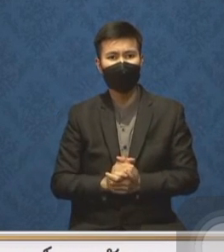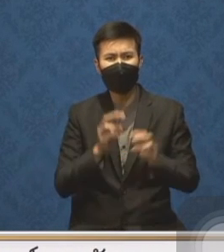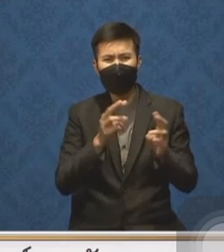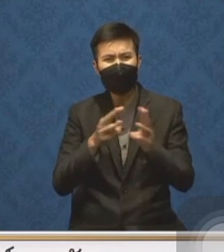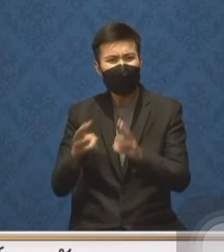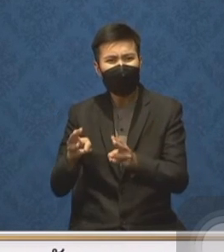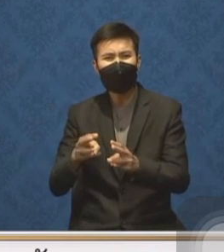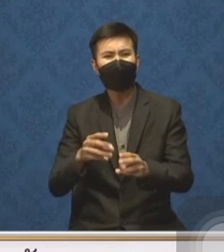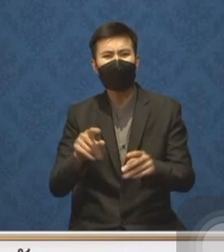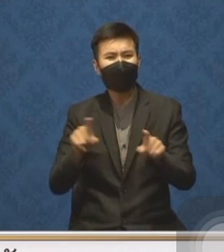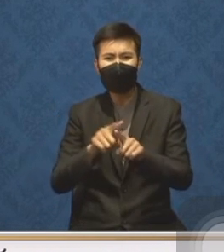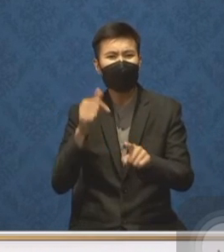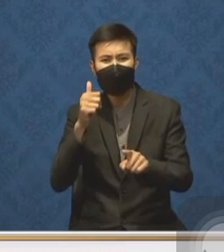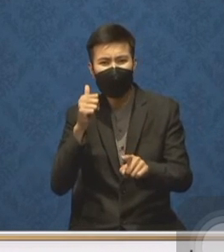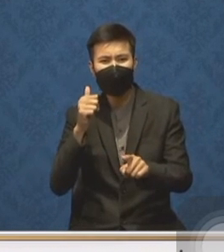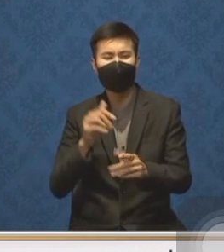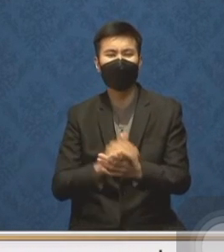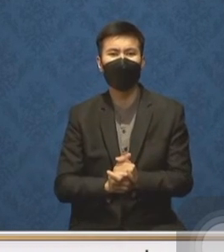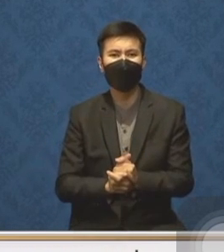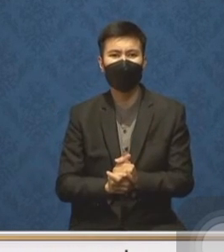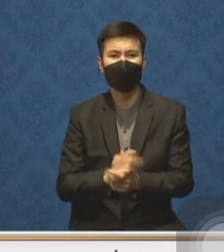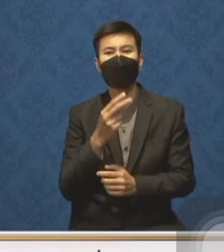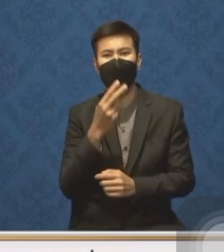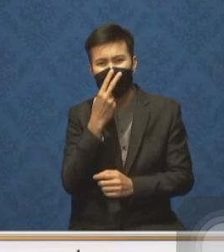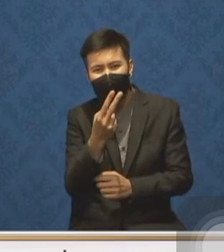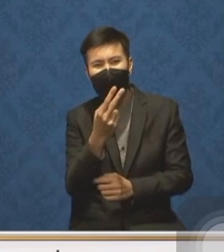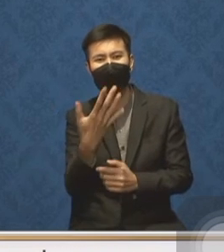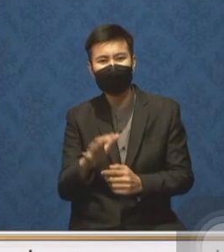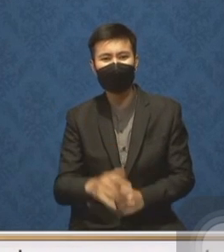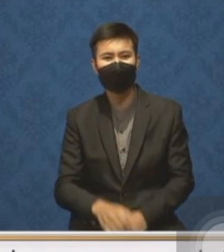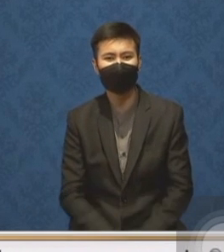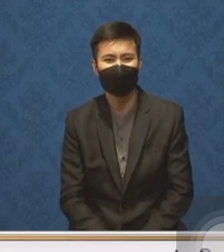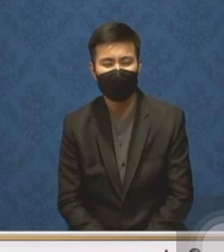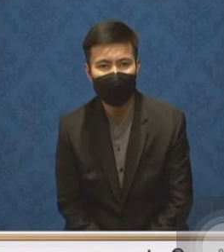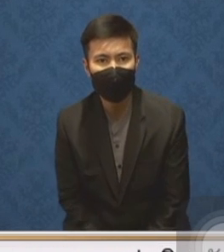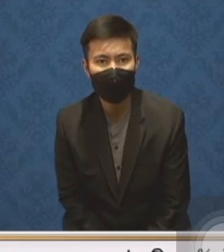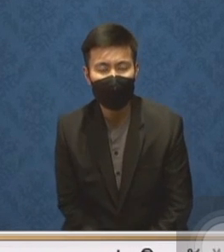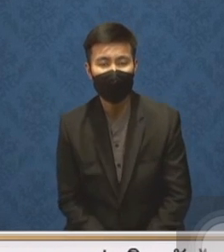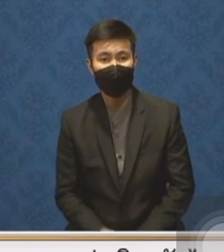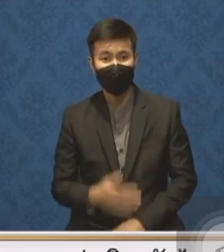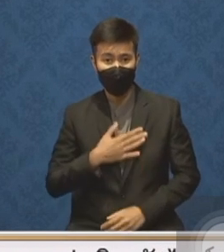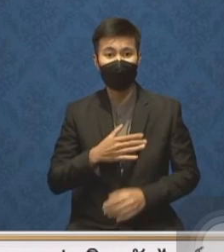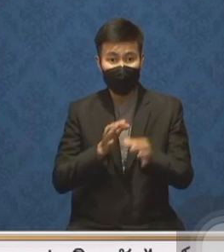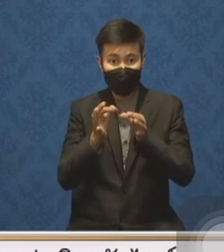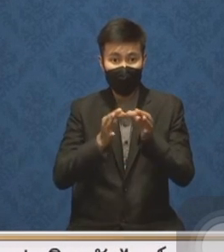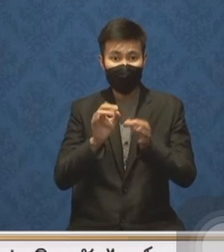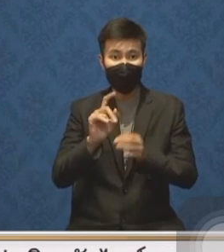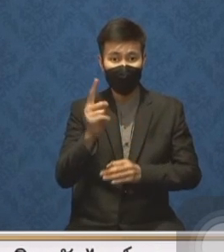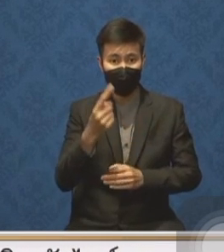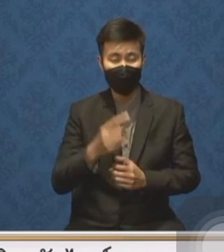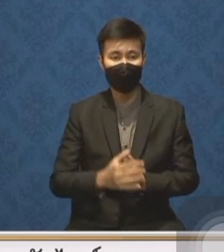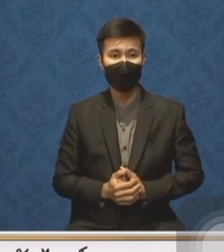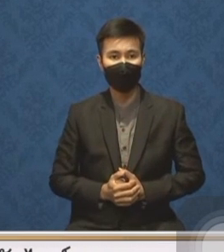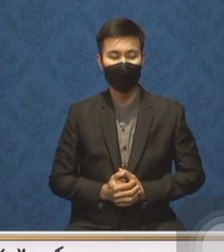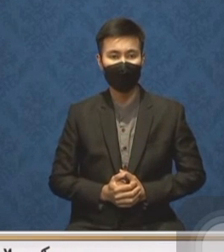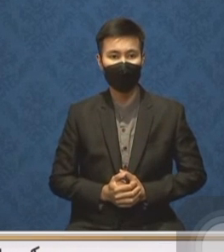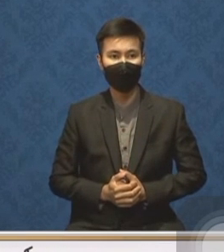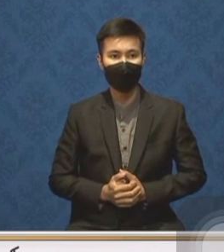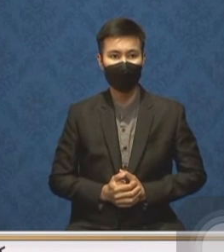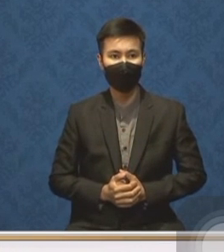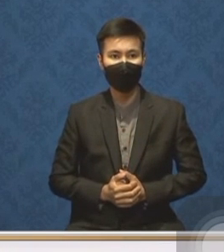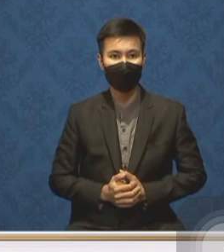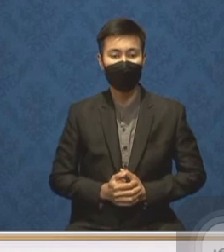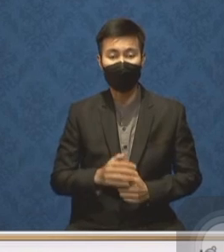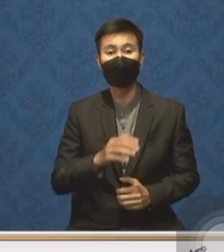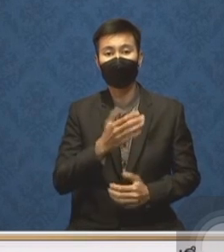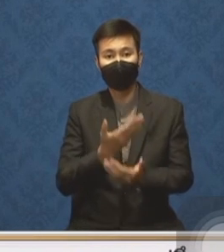เดิมๆมันก็ออกมาอย่างที่เห็นเนี่ยแหละครับเดี๋ยวผมจะพูดไปทีละข้อนะครับการใช้งบประมาณอย่างคุ้มค่าที่สุด